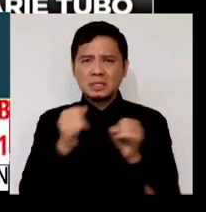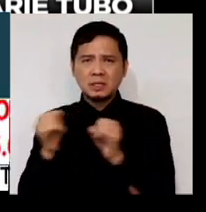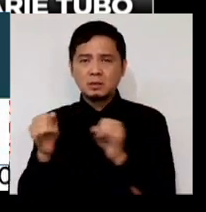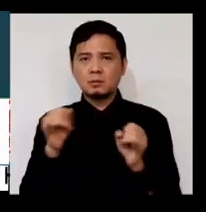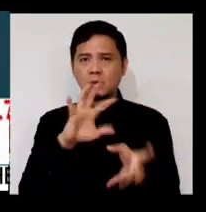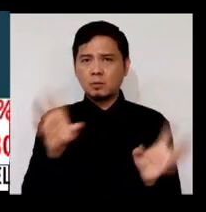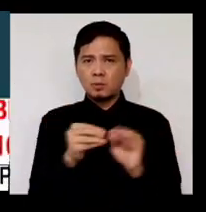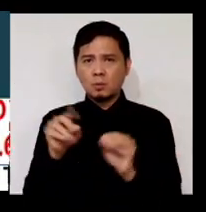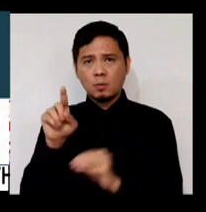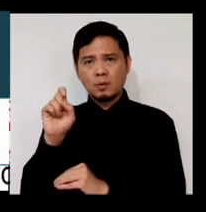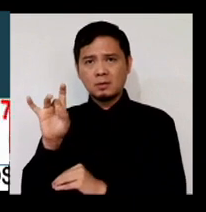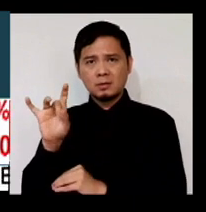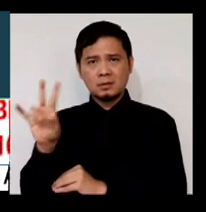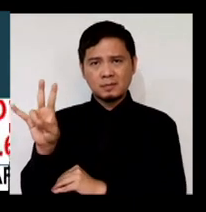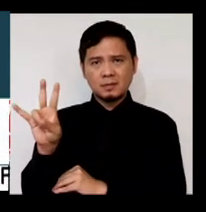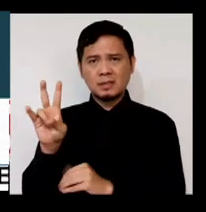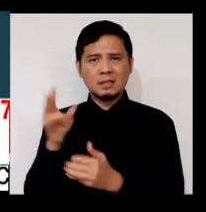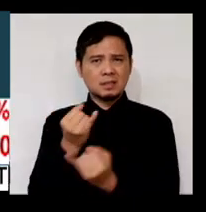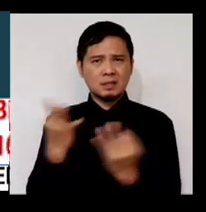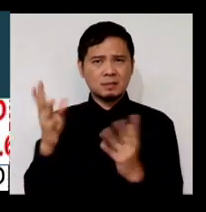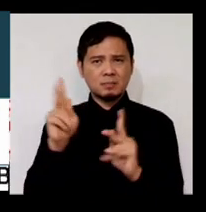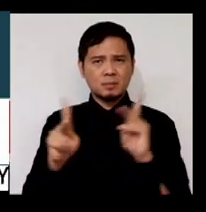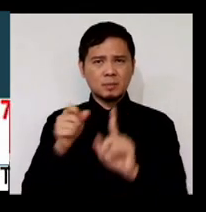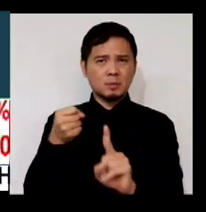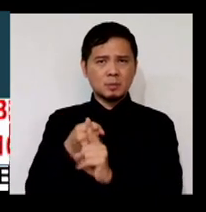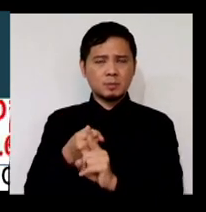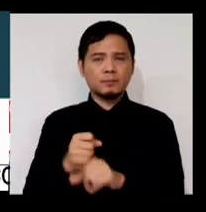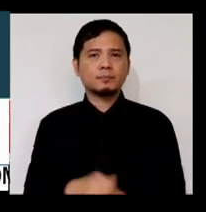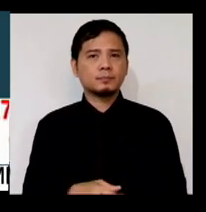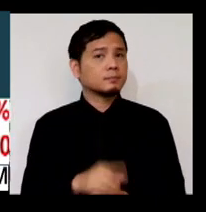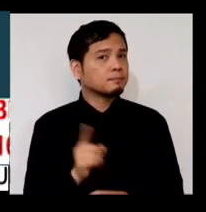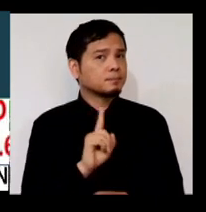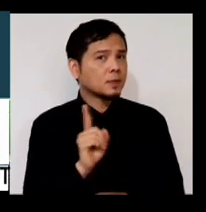187 homes that have been totally damaged, Governor? Ano po?